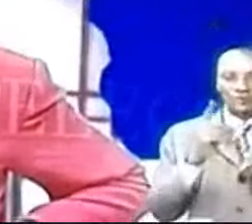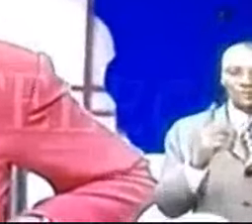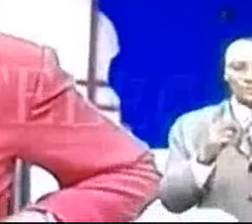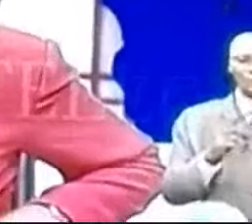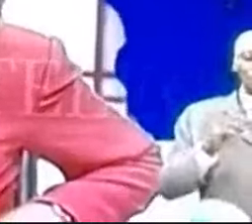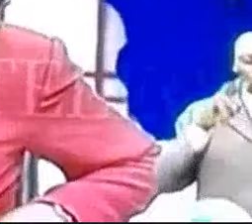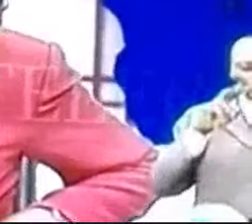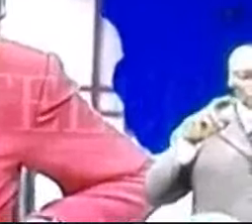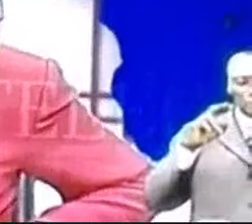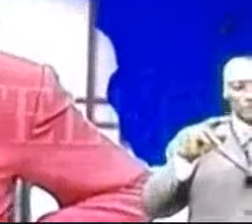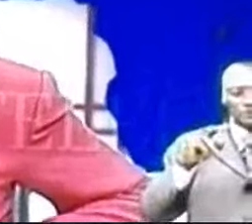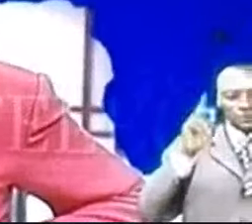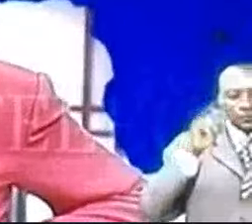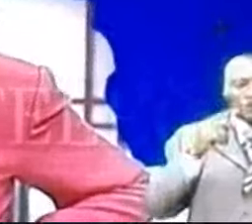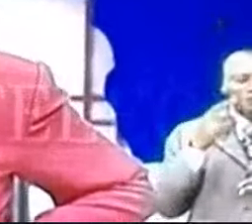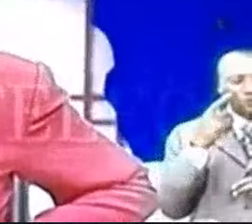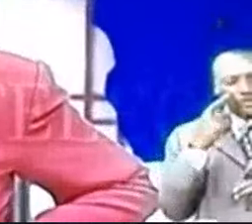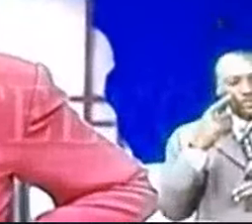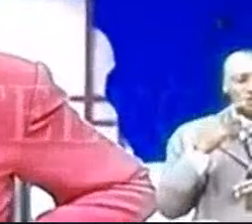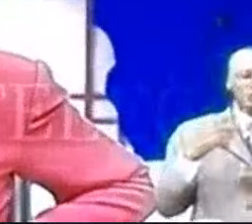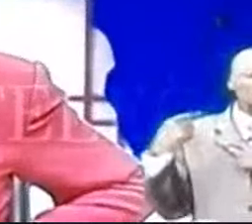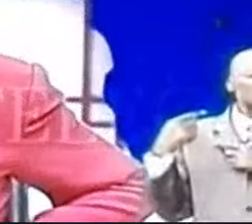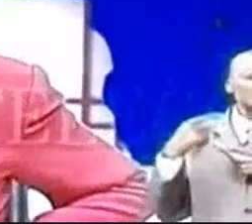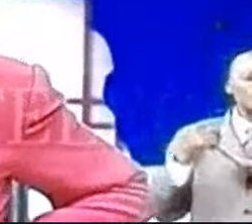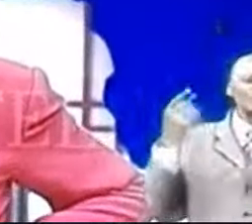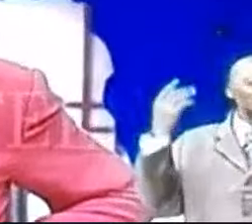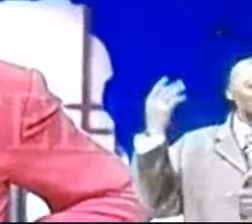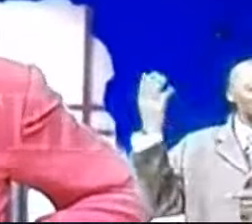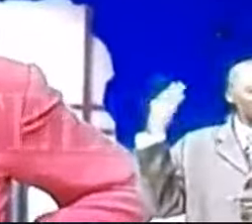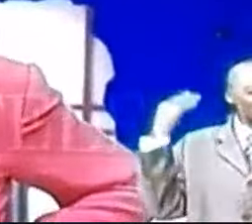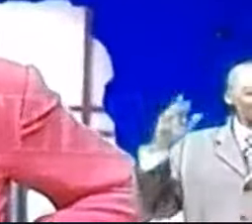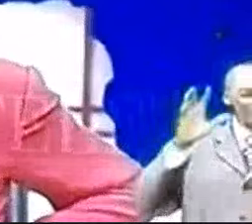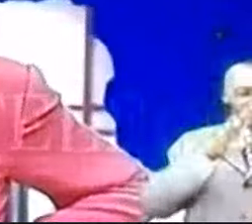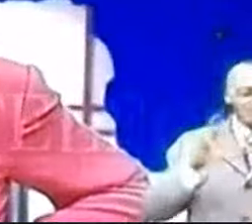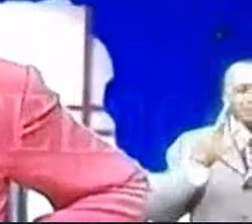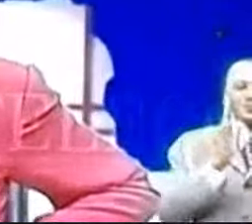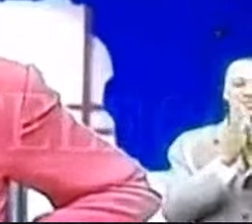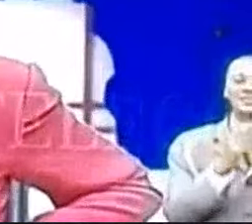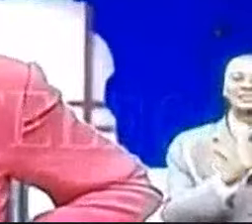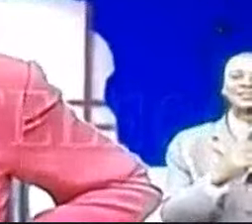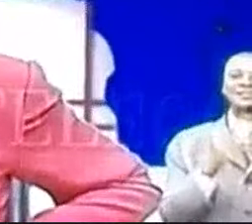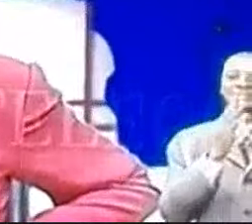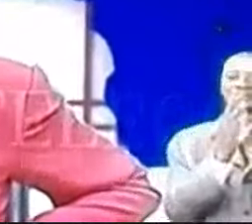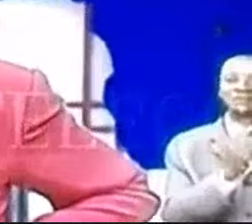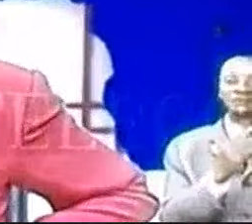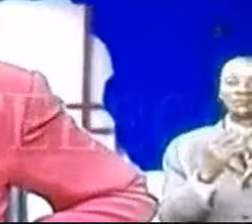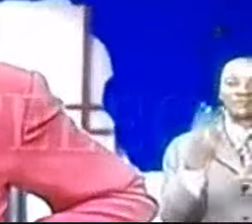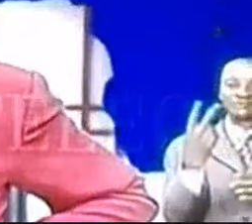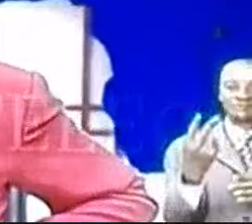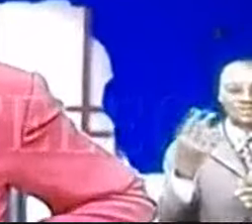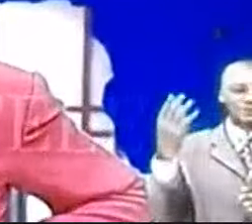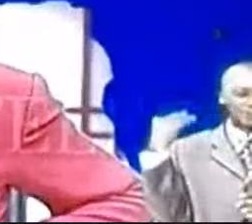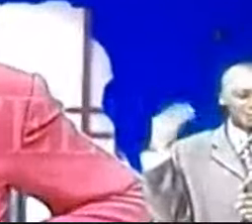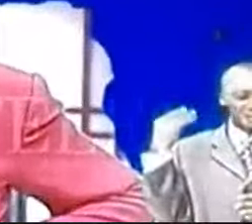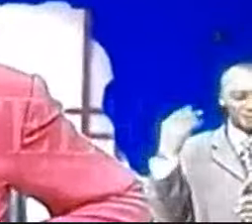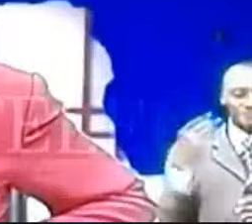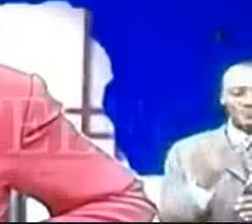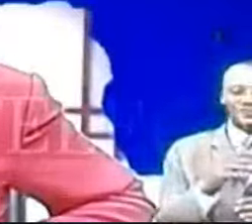recherché depuis les tristes événements des 19 et 20 septembre dernier par les services